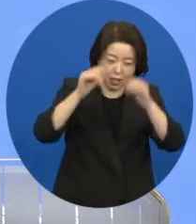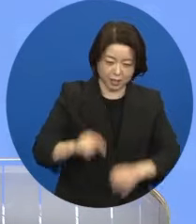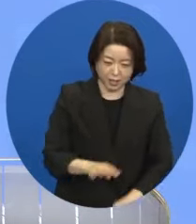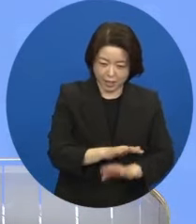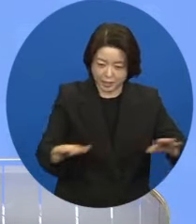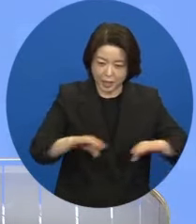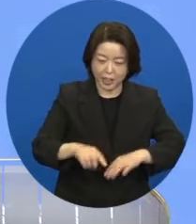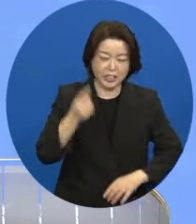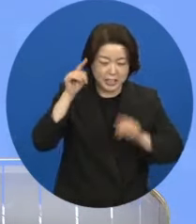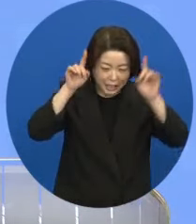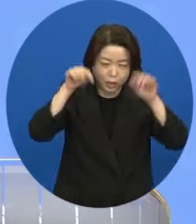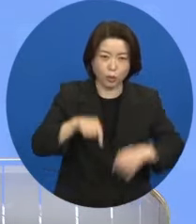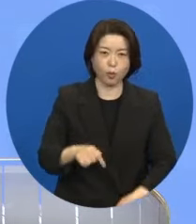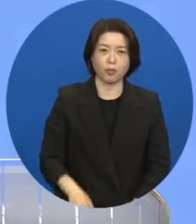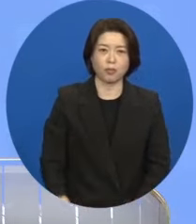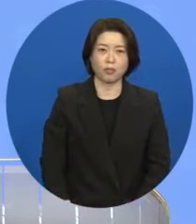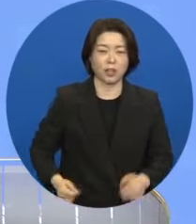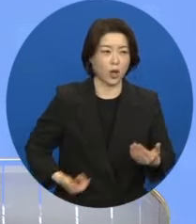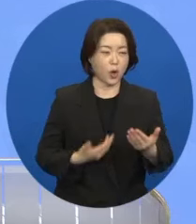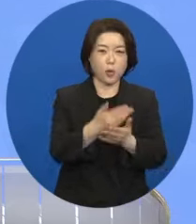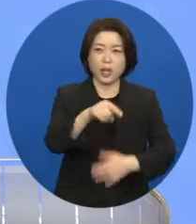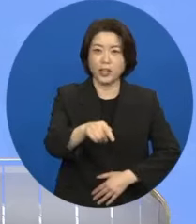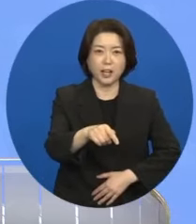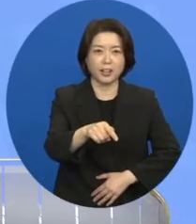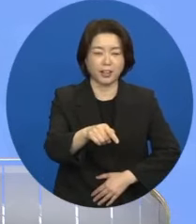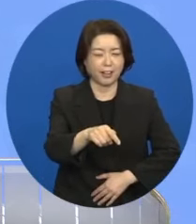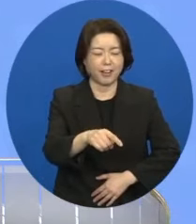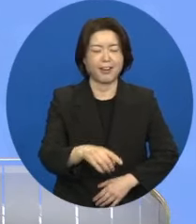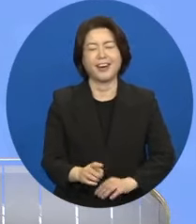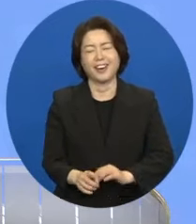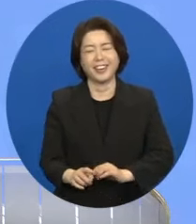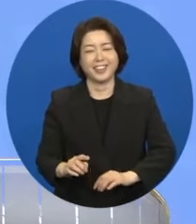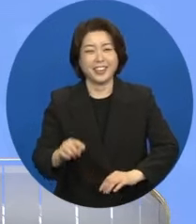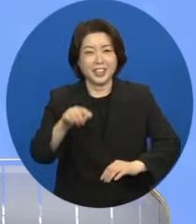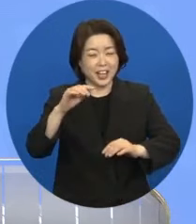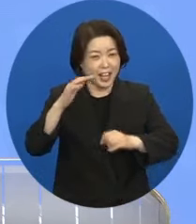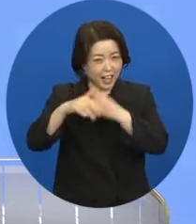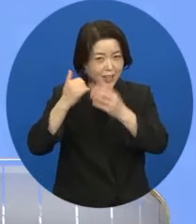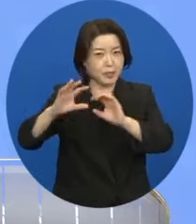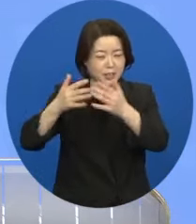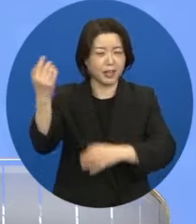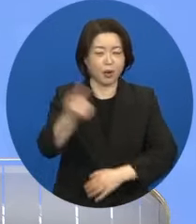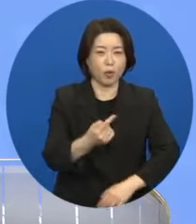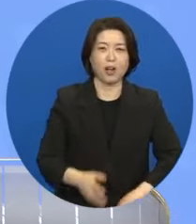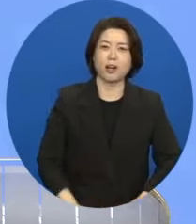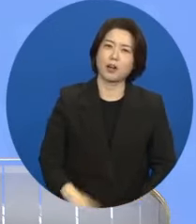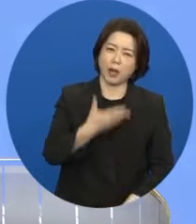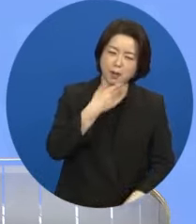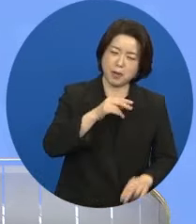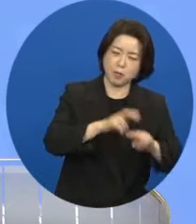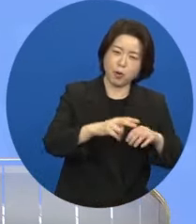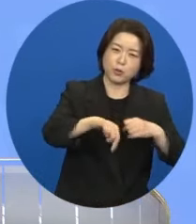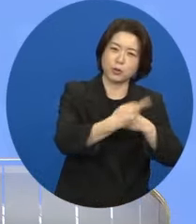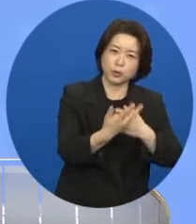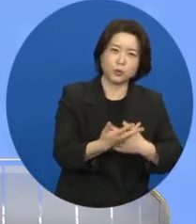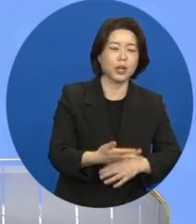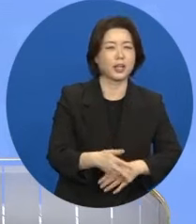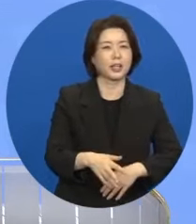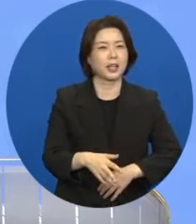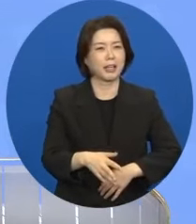이거야원 이러면서 이제 복정초 세례 요한으로 릴 같습니다 제가 그거를